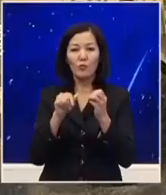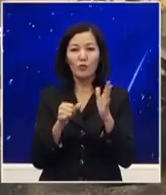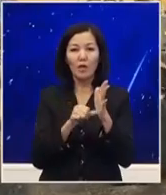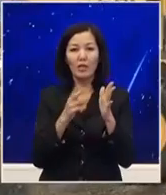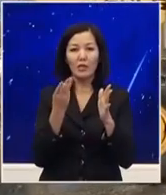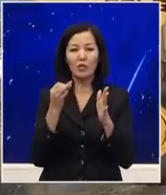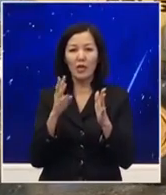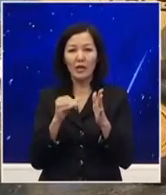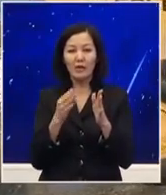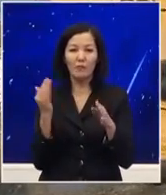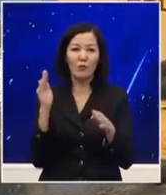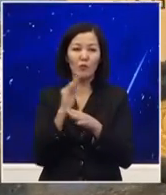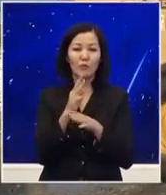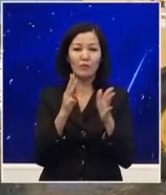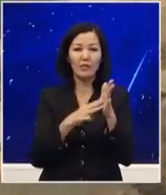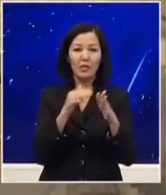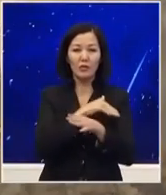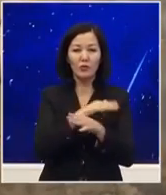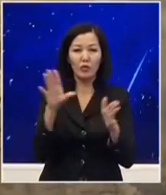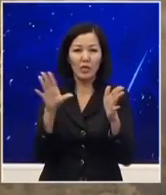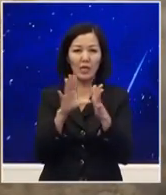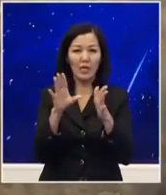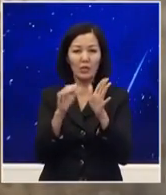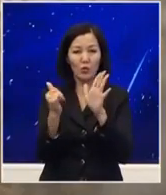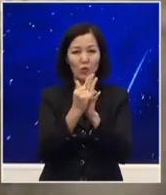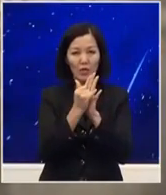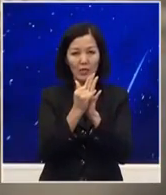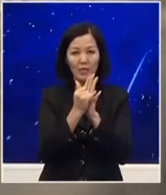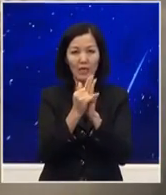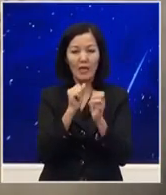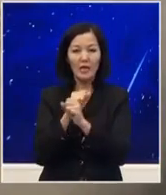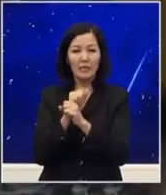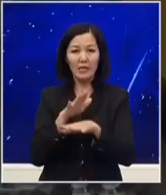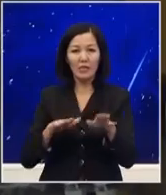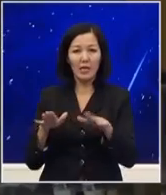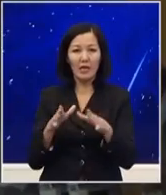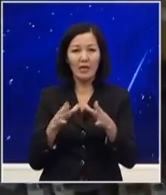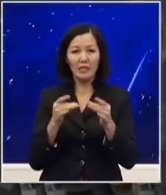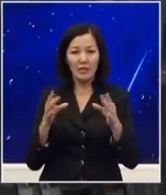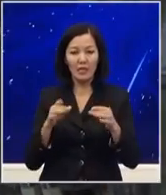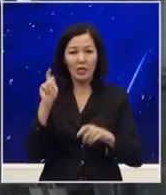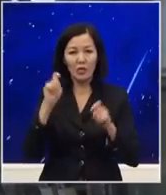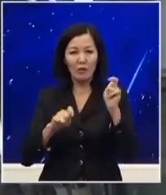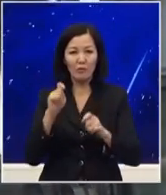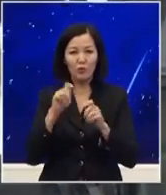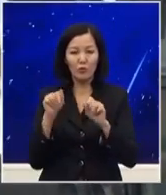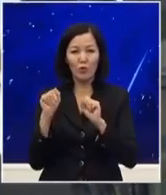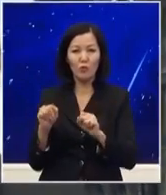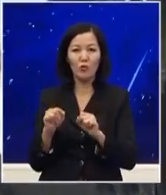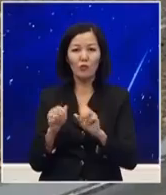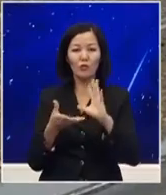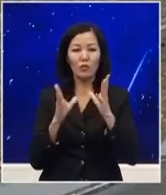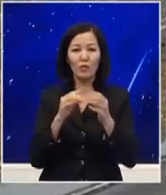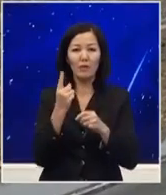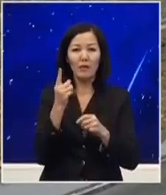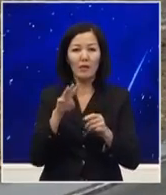жерге және қосымша 8 көшеге электр желілері тартылды. Саяжай аумағын еріген қар мен жаңбыр суынан қорғау үшін